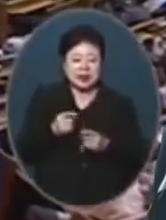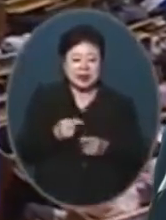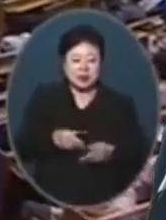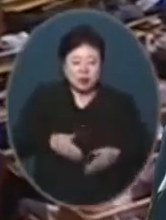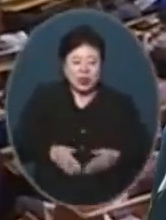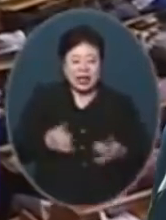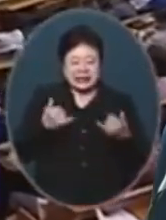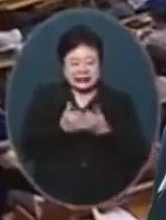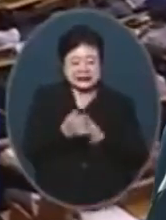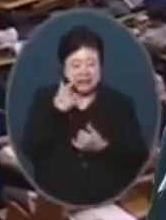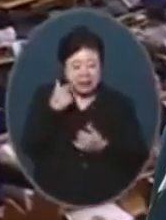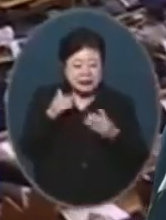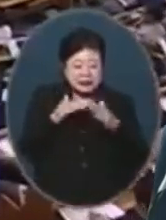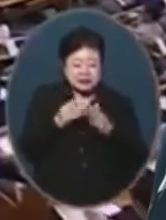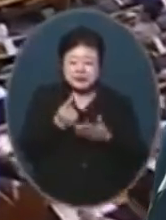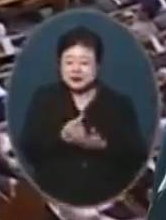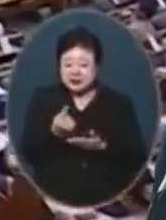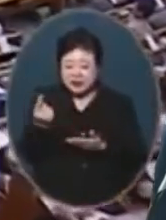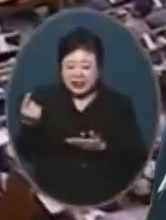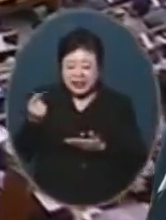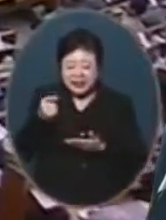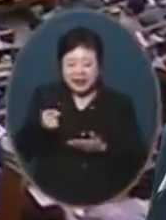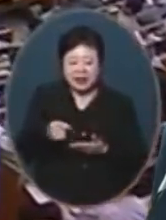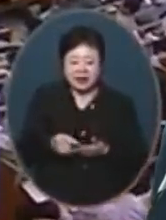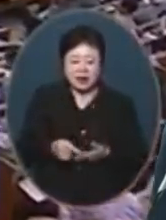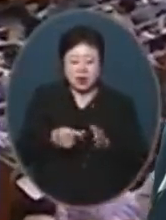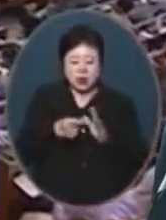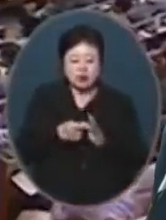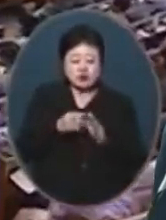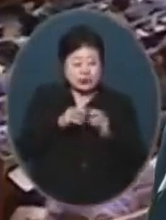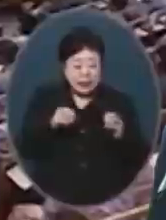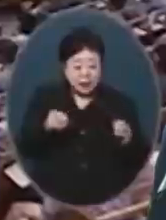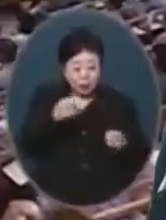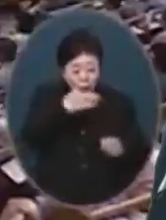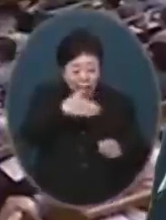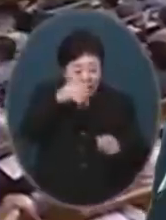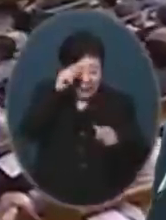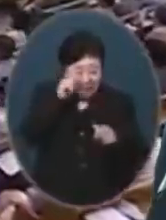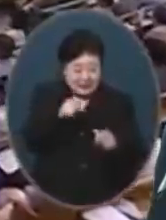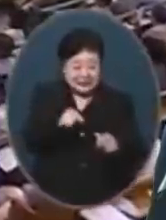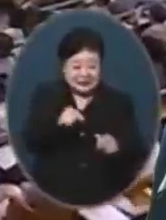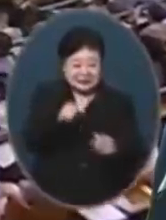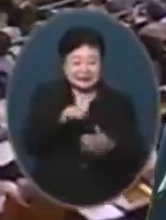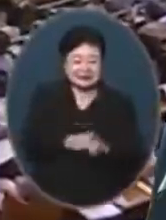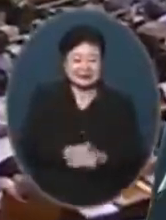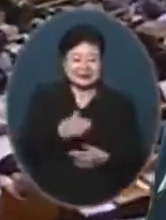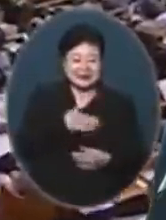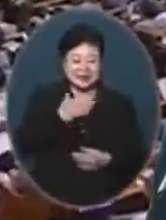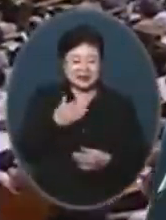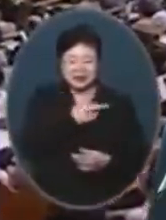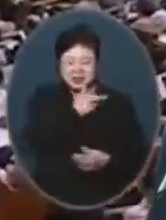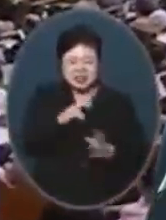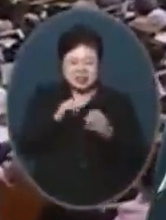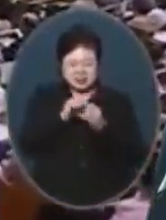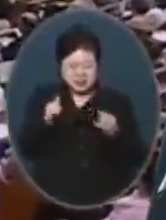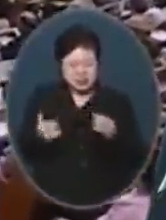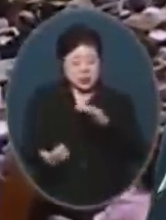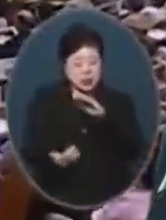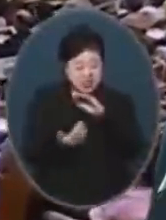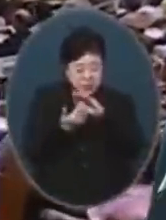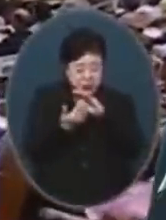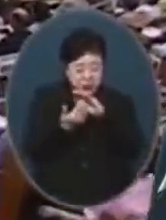고향과 친척과 아비 집을 떠나 내가 네게 보여줄 땅으로 가라. 내가 너로 큰 민족을